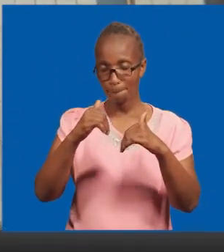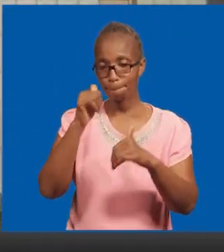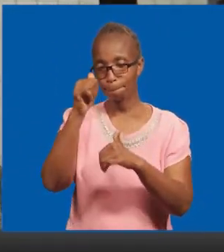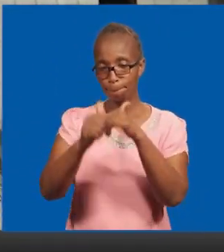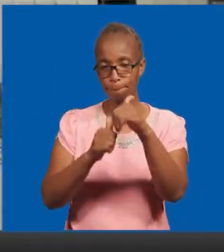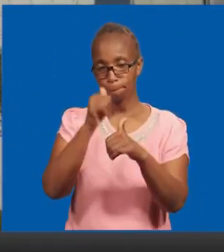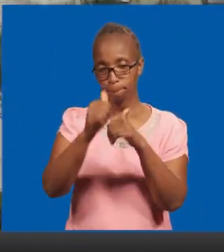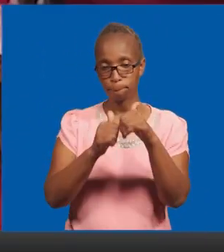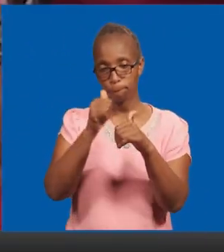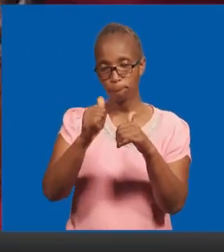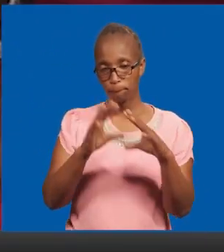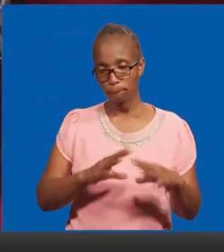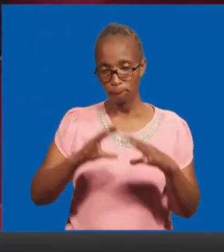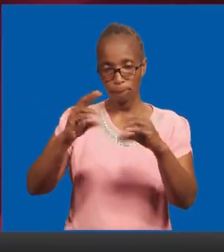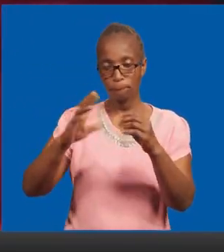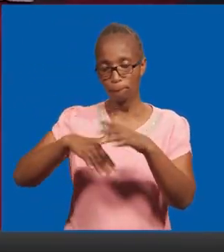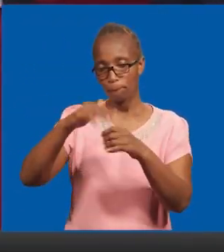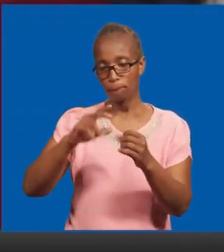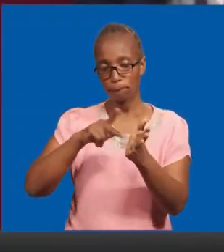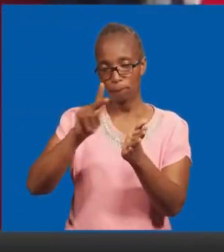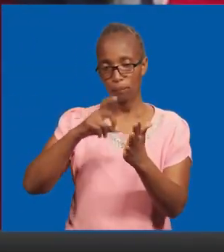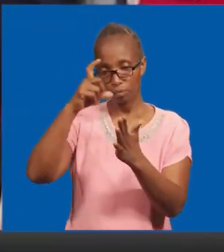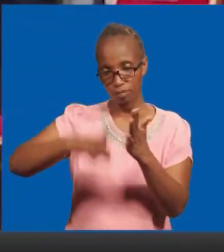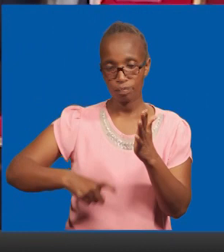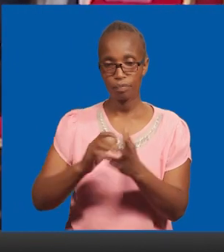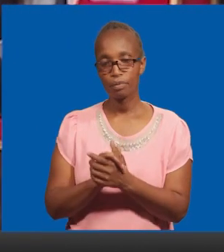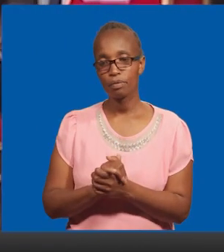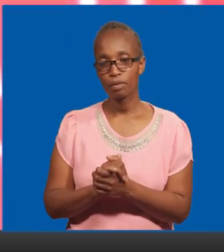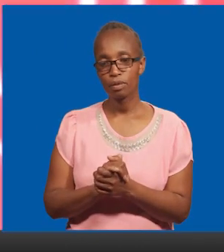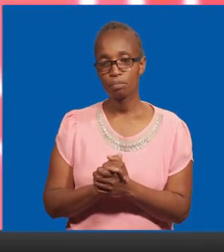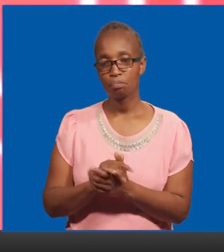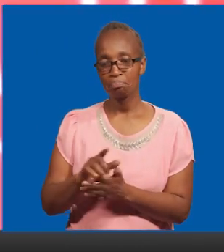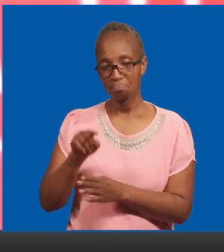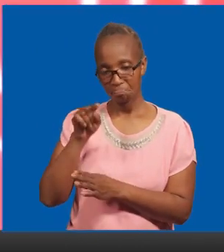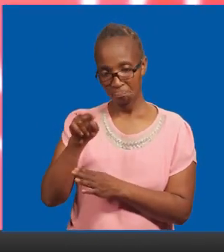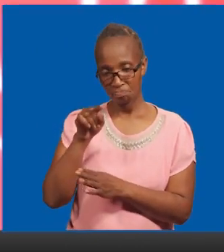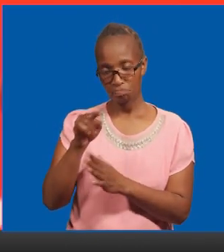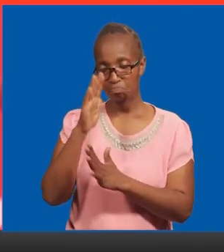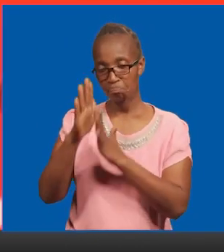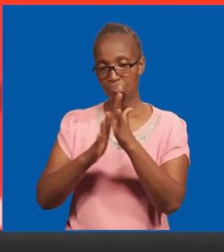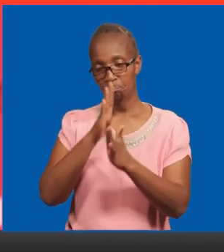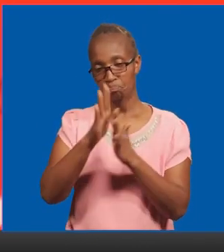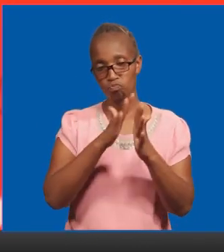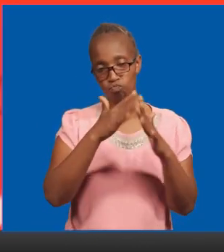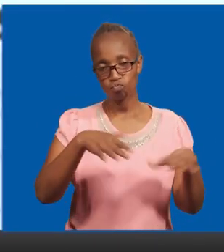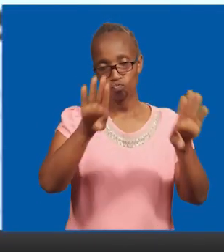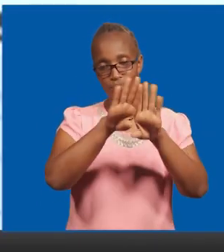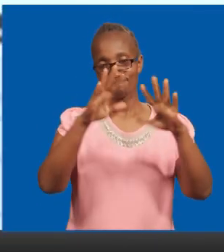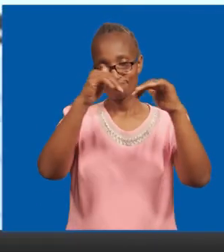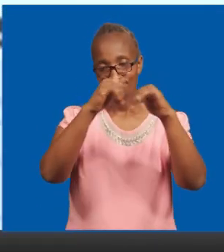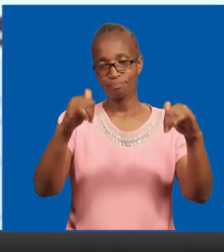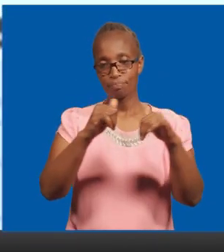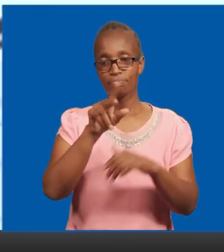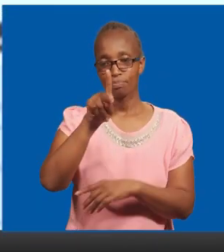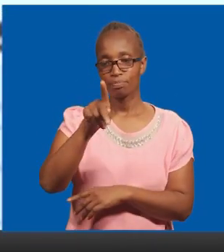kuna salia mianya inayopelekea baadhi ya Wakenya kukwepa kulipa ushuru, hatua ya kuajiri wasaidizi hawa